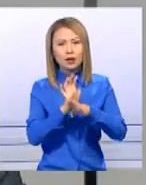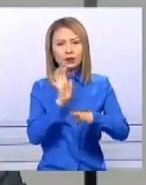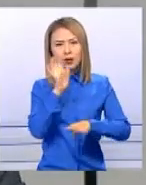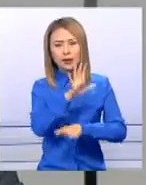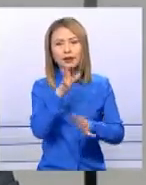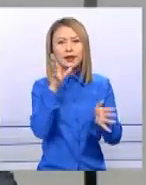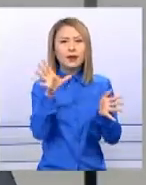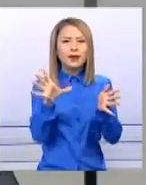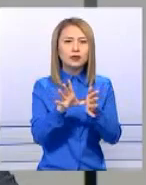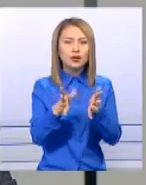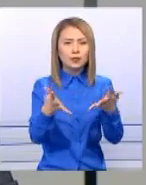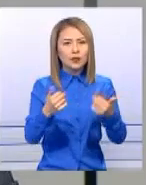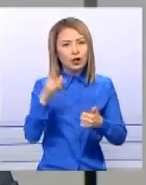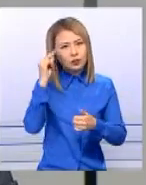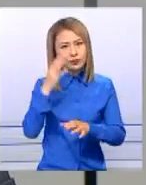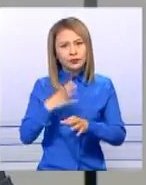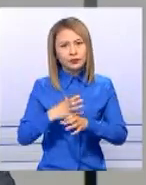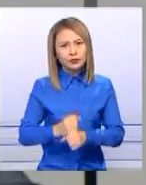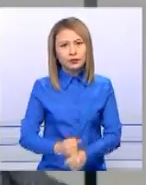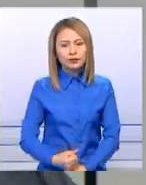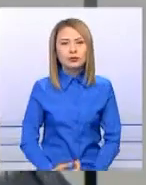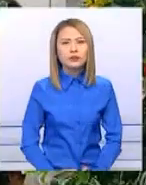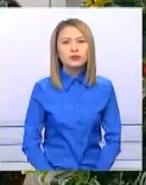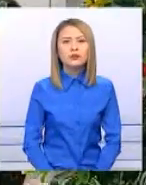техникалық төлқұжатты жасау мерзімі қысқарады.